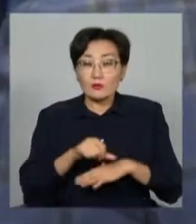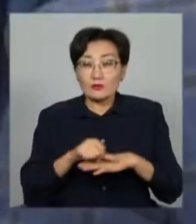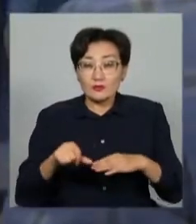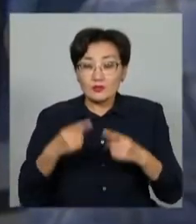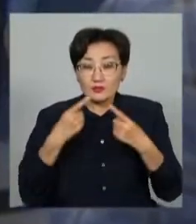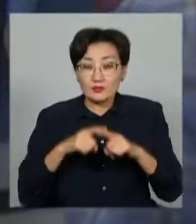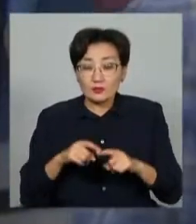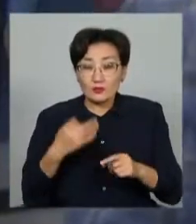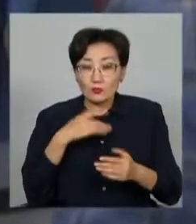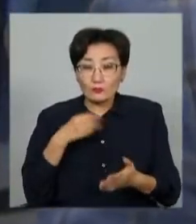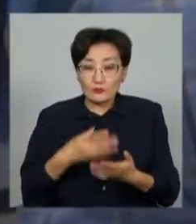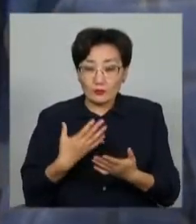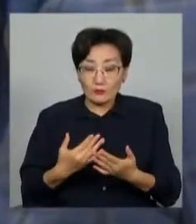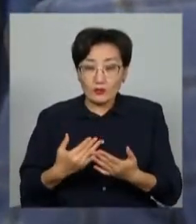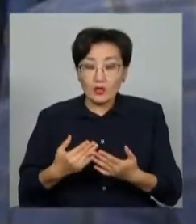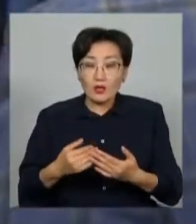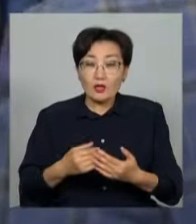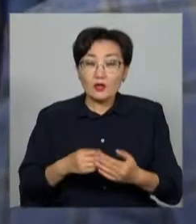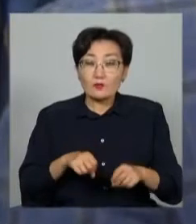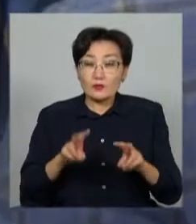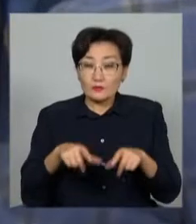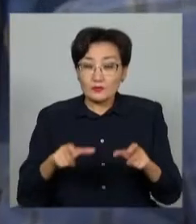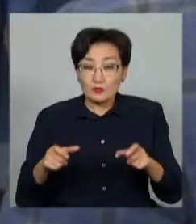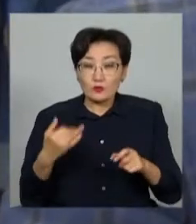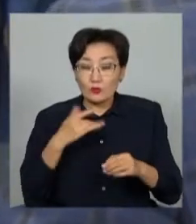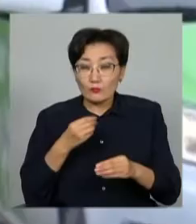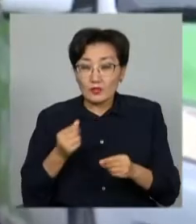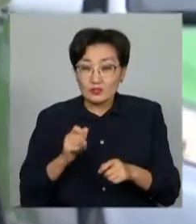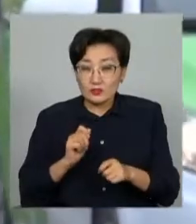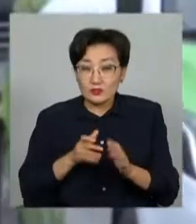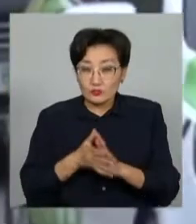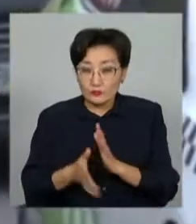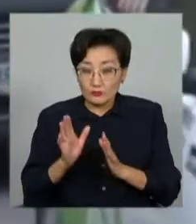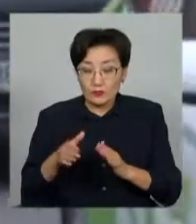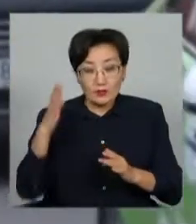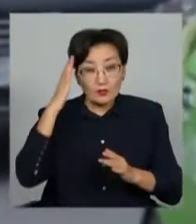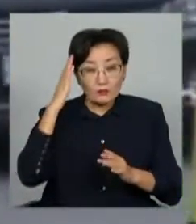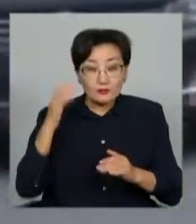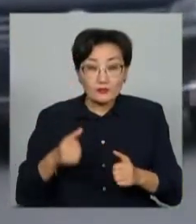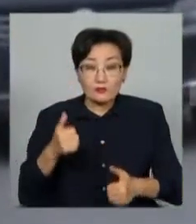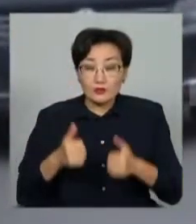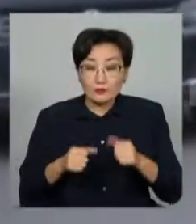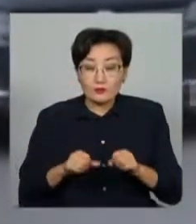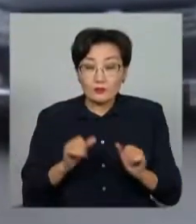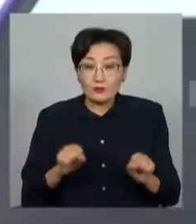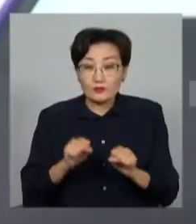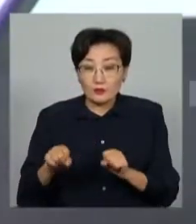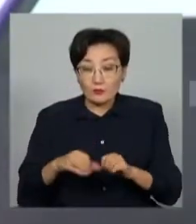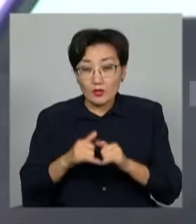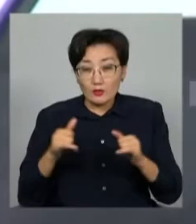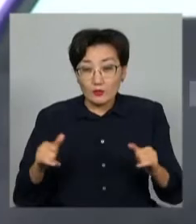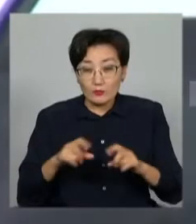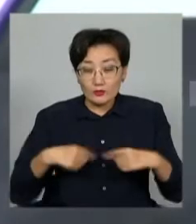тұрады, және де маркетингтерге көп қаражат жұмсалады. Ал бәсекелестікті қорғау және дамыту агенттігі